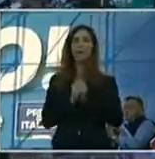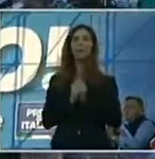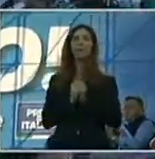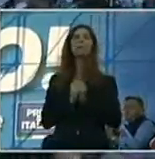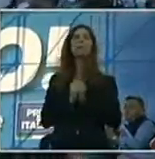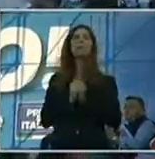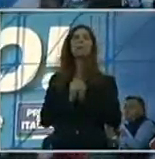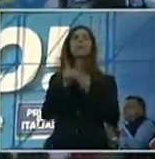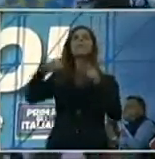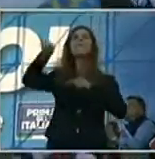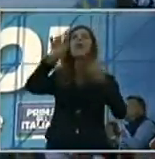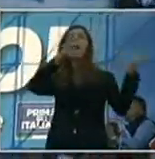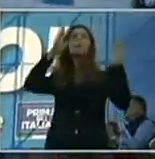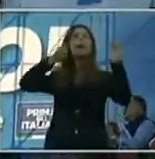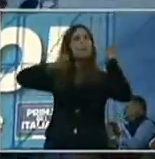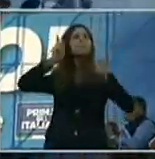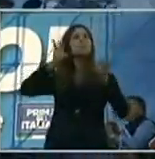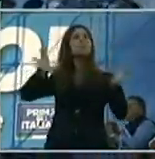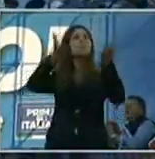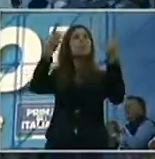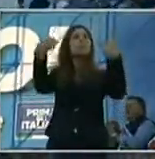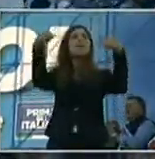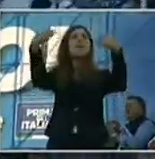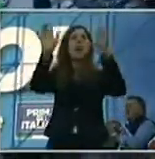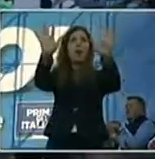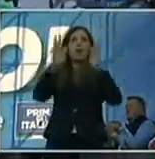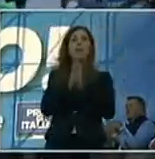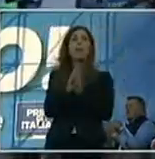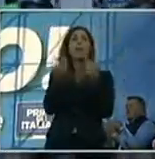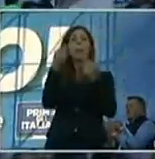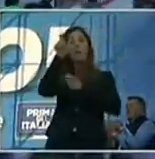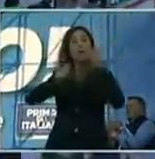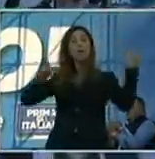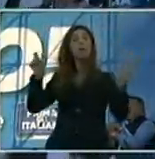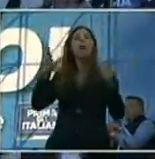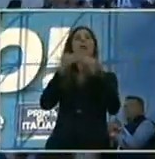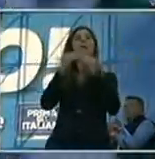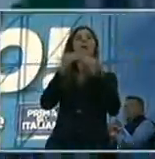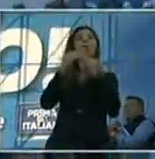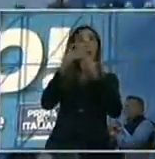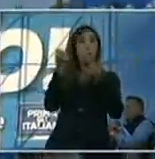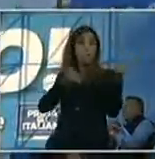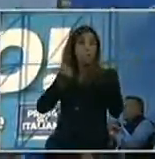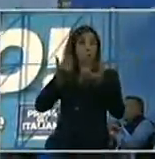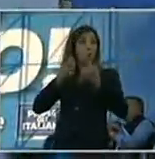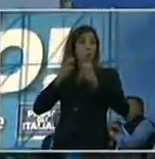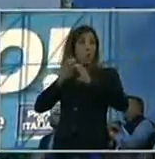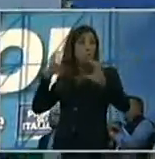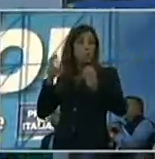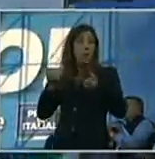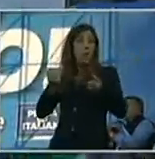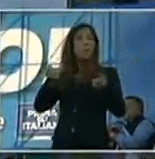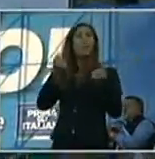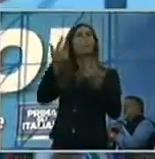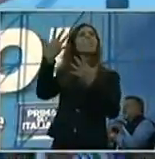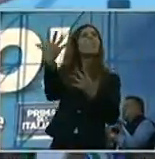Fatevelo più forte l'applauso, perché veramente c'è gente che si è fatta 10 ore di pullman pagandolo,